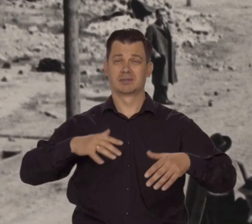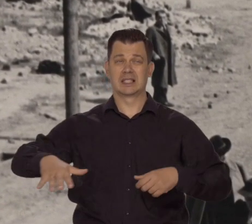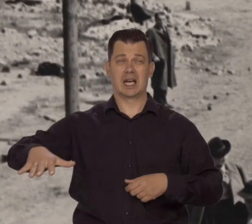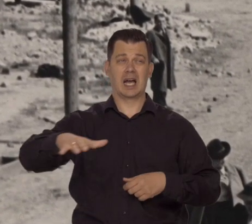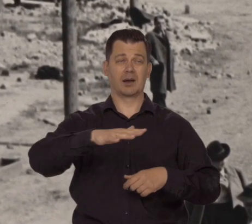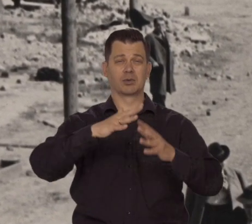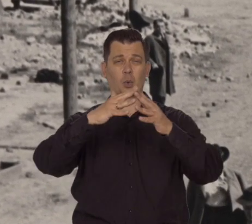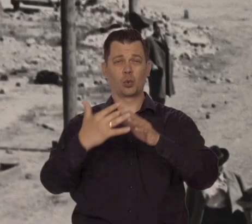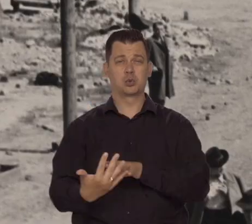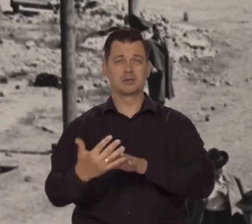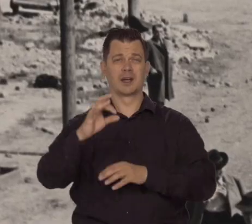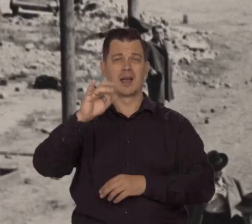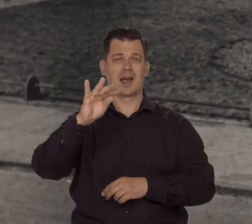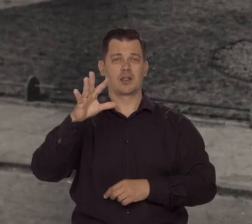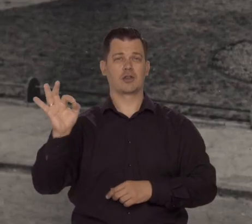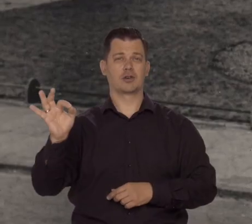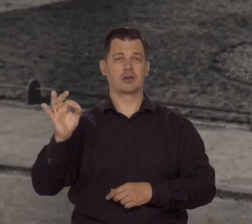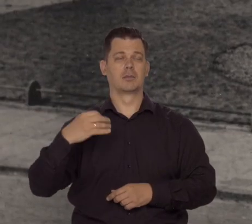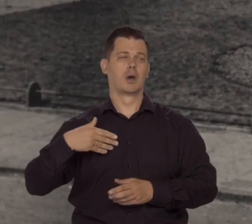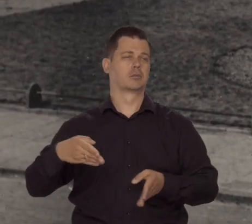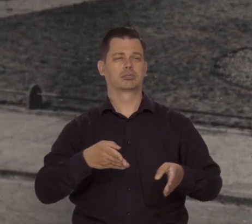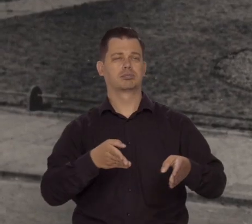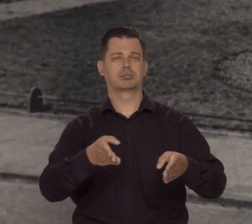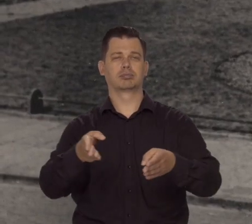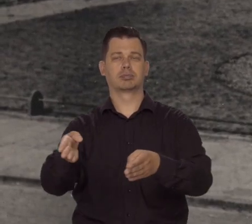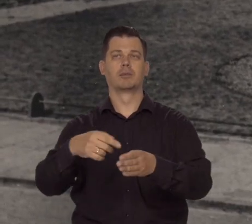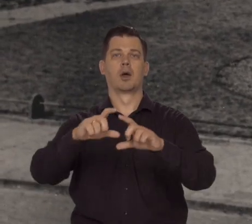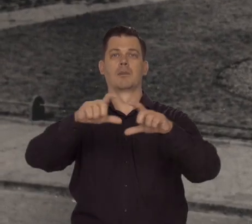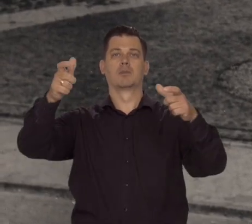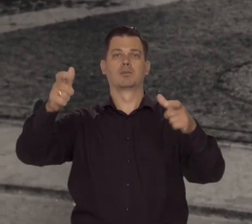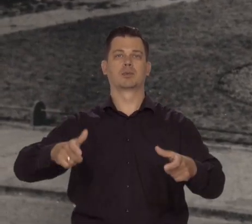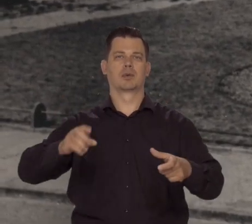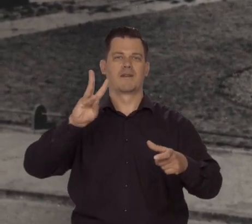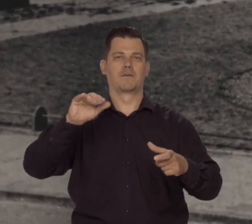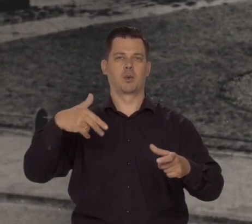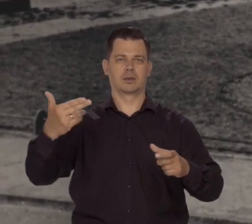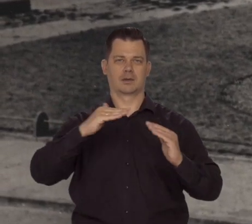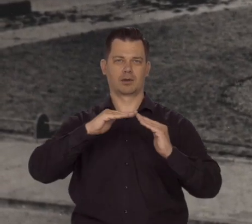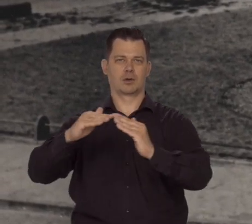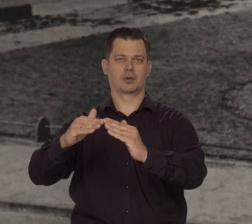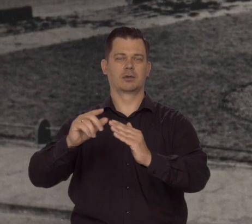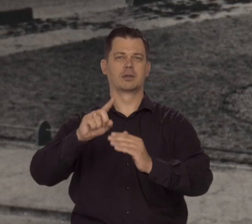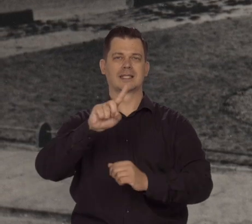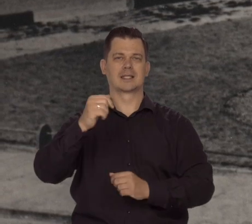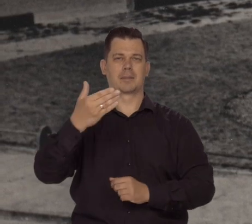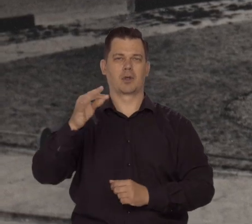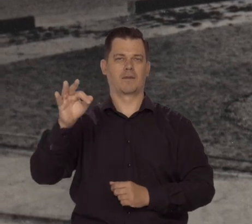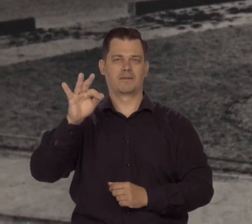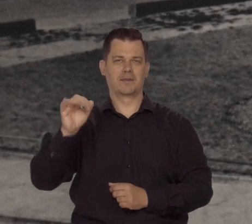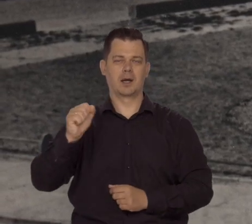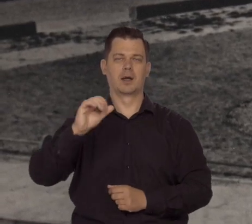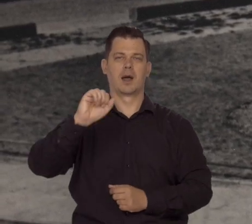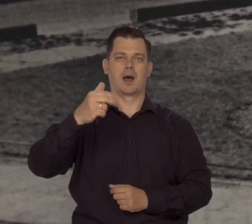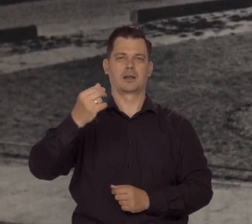morza gruzów i zgliszcz getta i kończył się przy nieistniejącym już budynku Koszer Wołyńskich u zbiegu ulic Zamenhofa